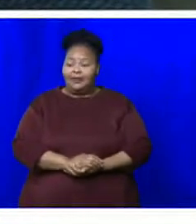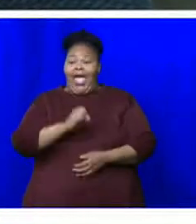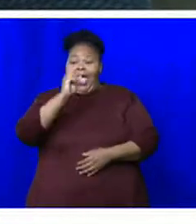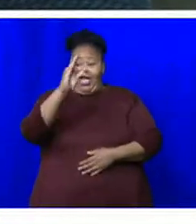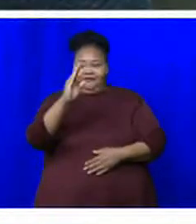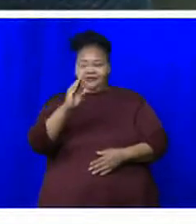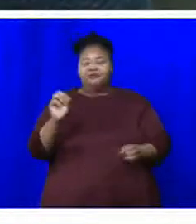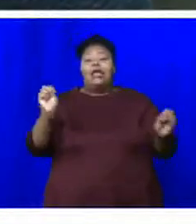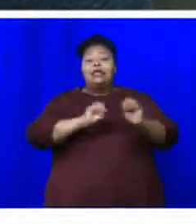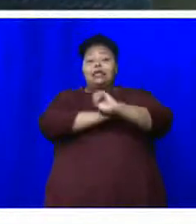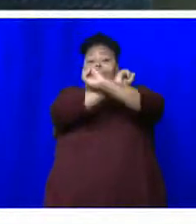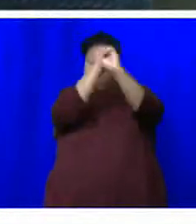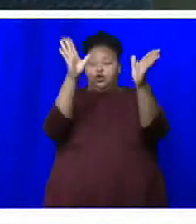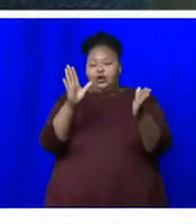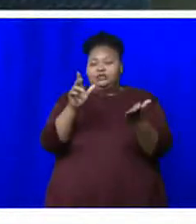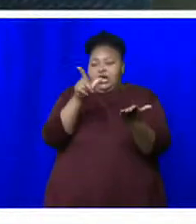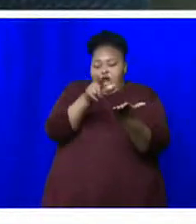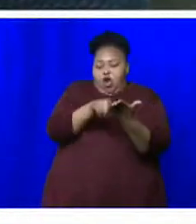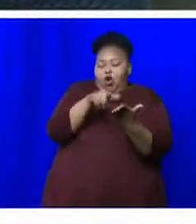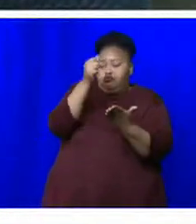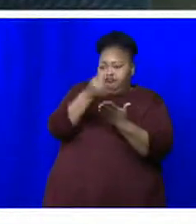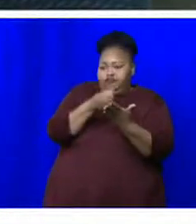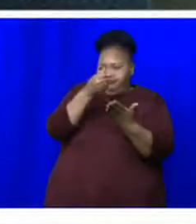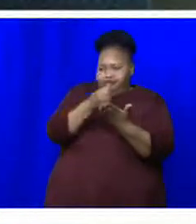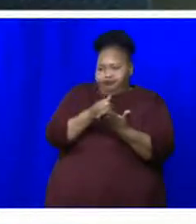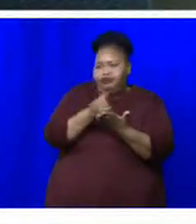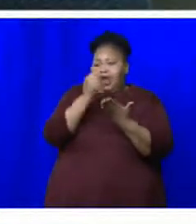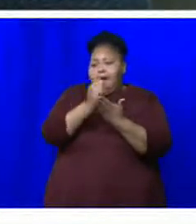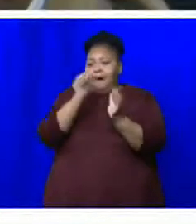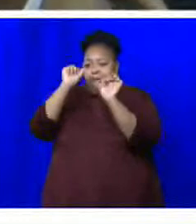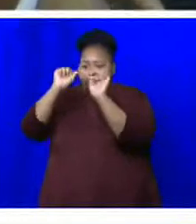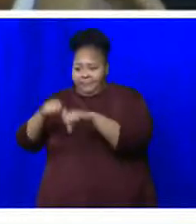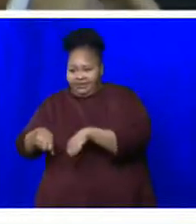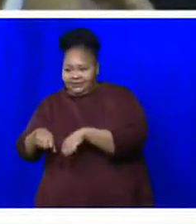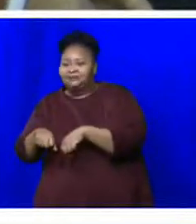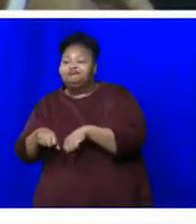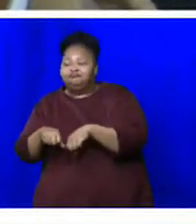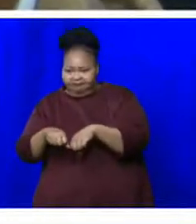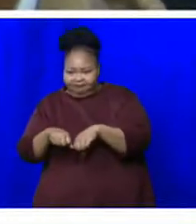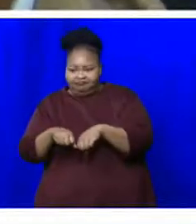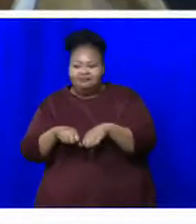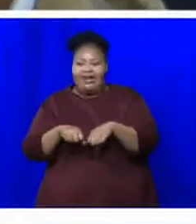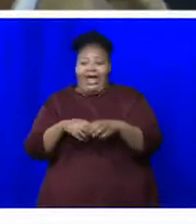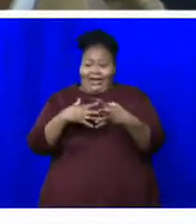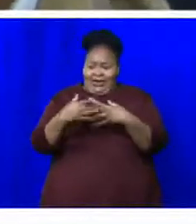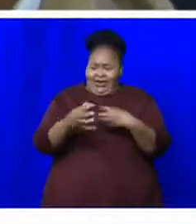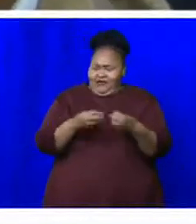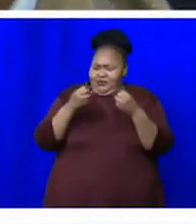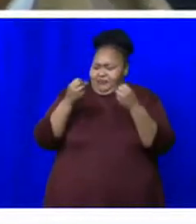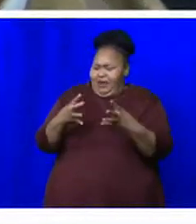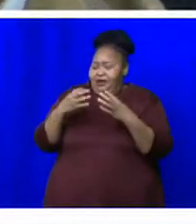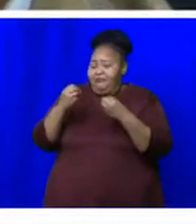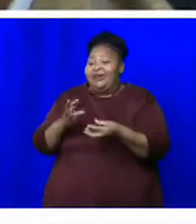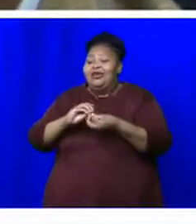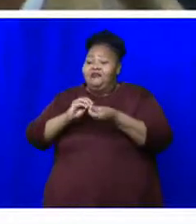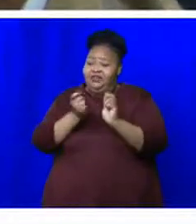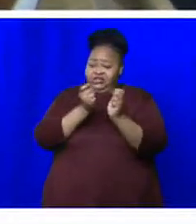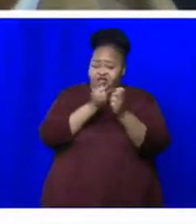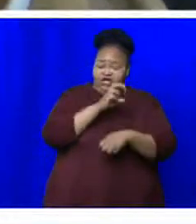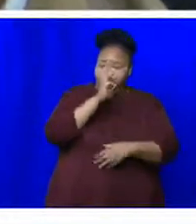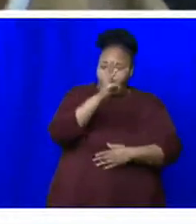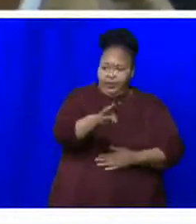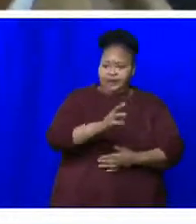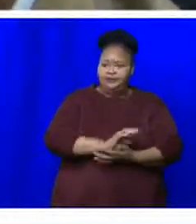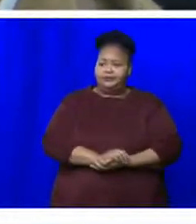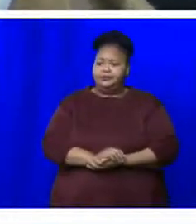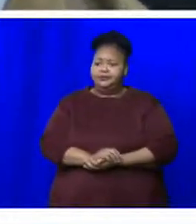yona utawubona ke my moment in full ushintsho la ushintshe nale framework lasebenza ngayo